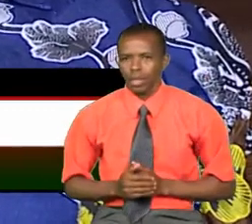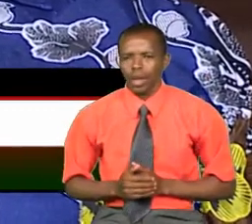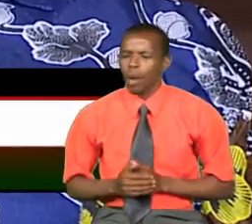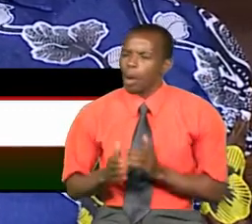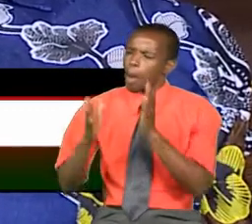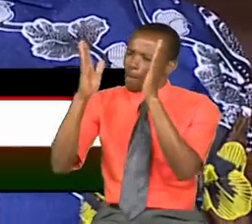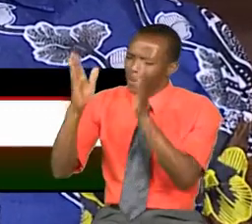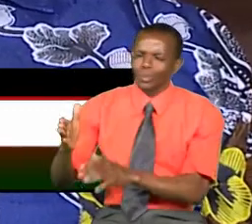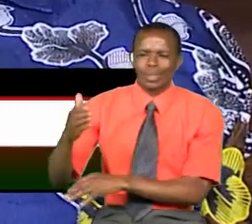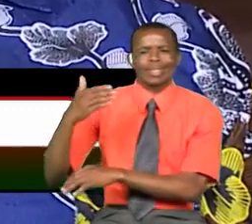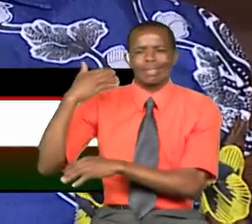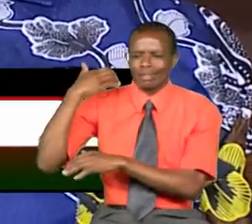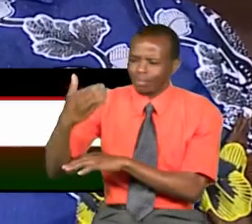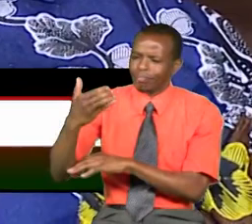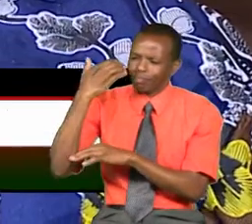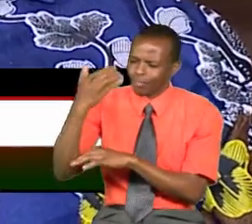kupiga.